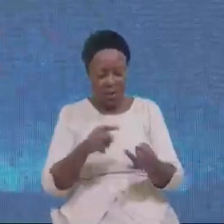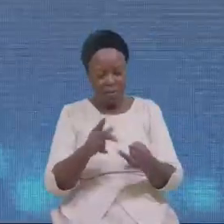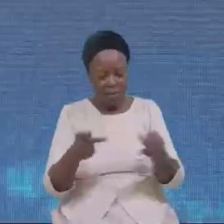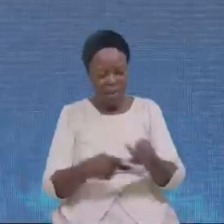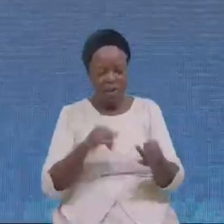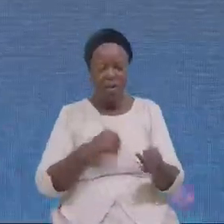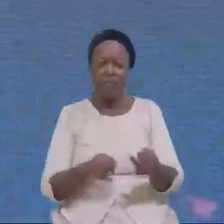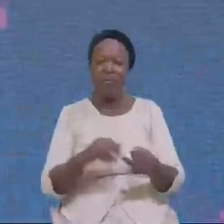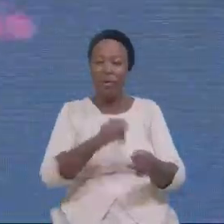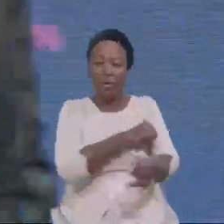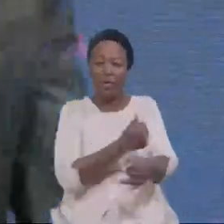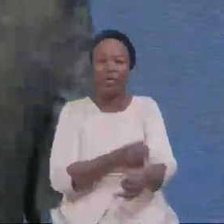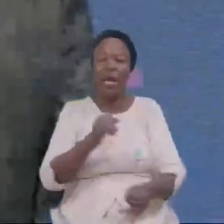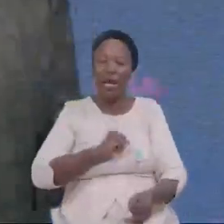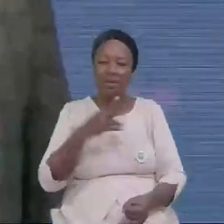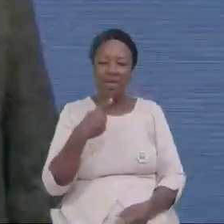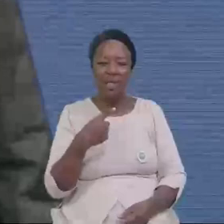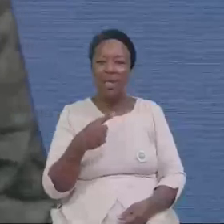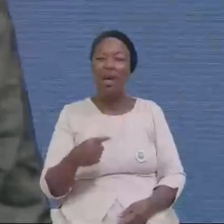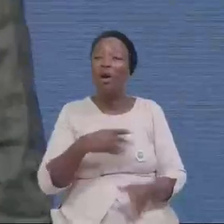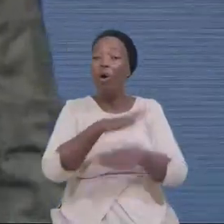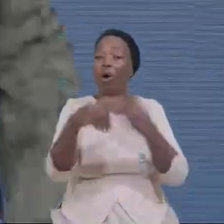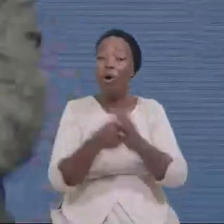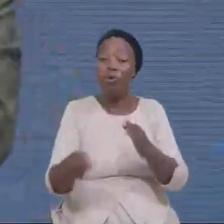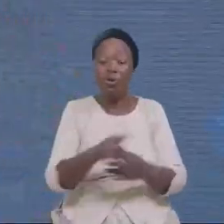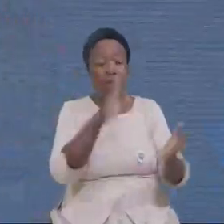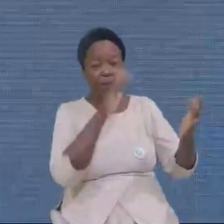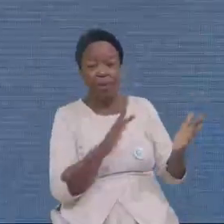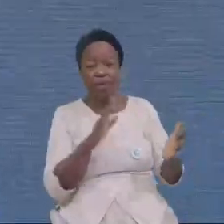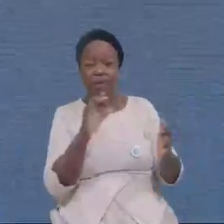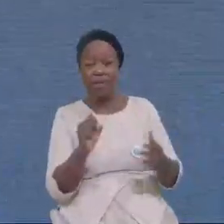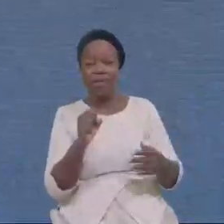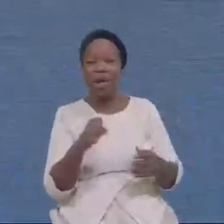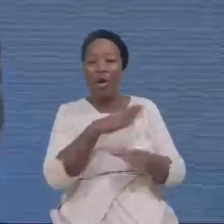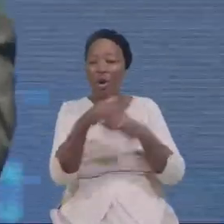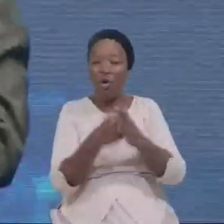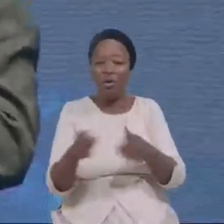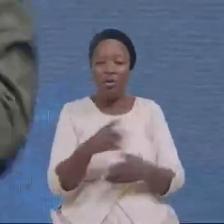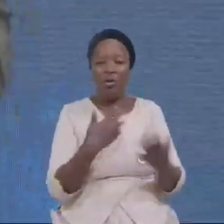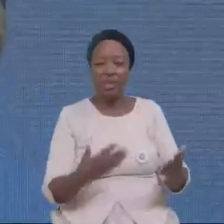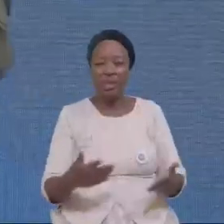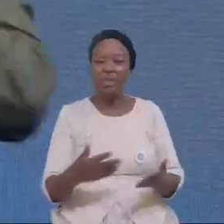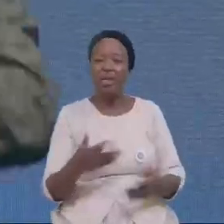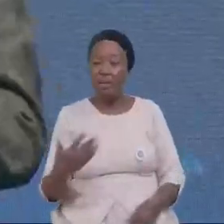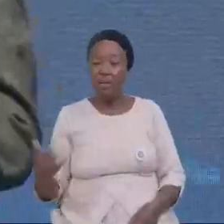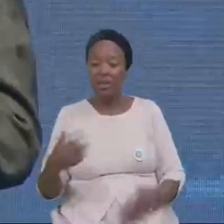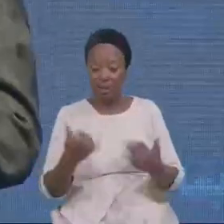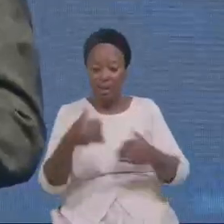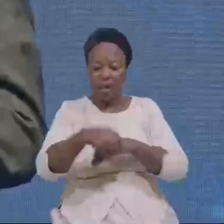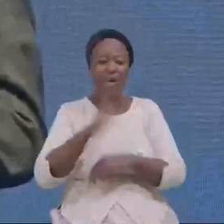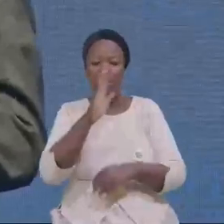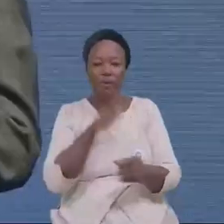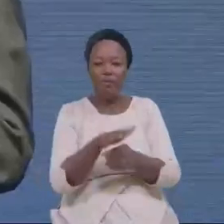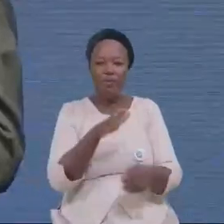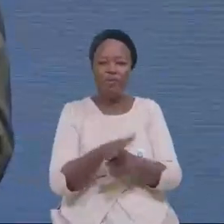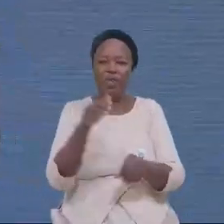place d'autorité que j'aurai. Toutes ces attentes, toutes ces choses ce soir seront comblées dans